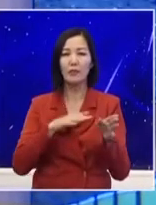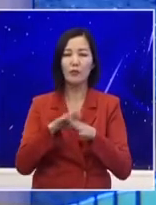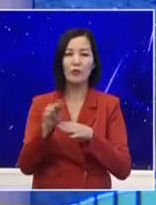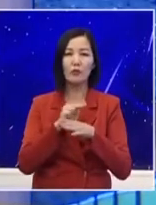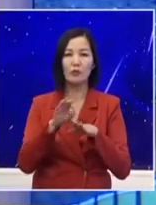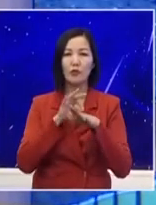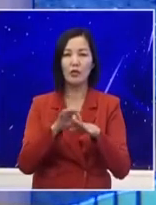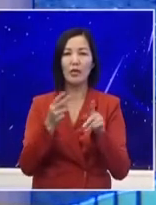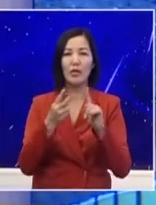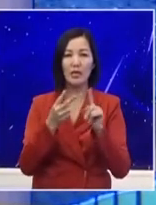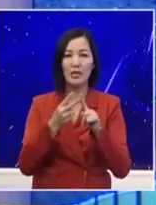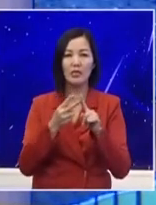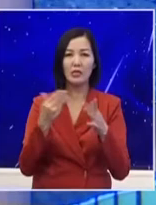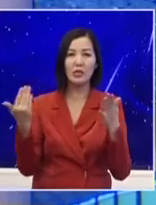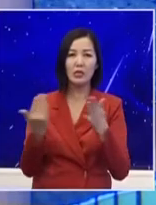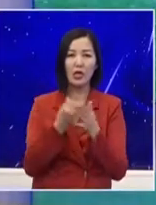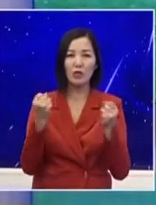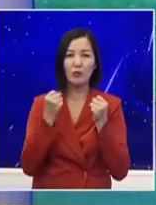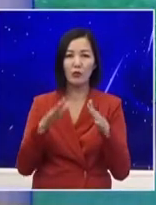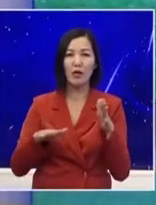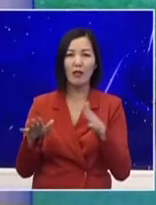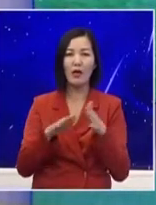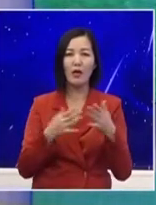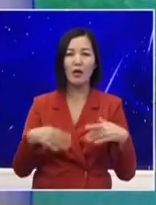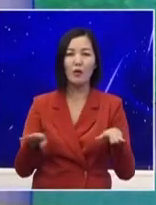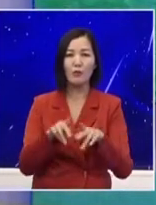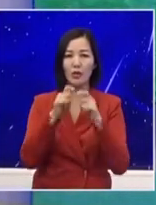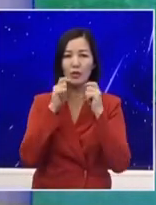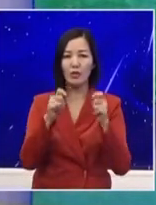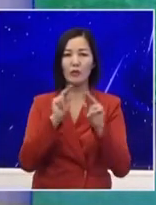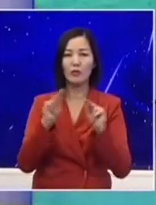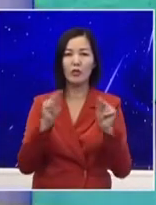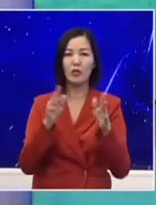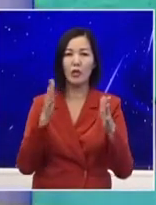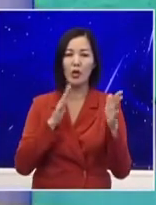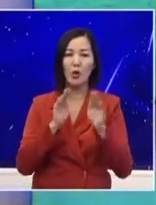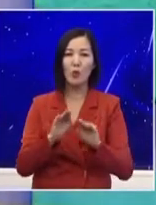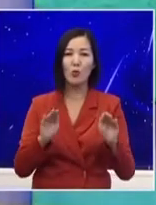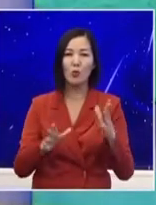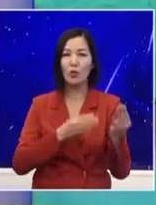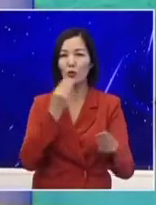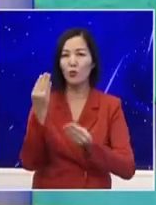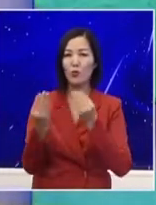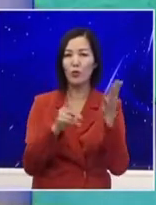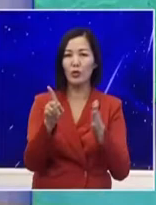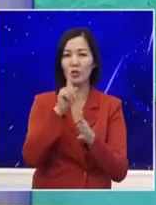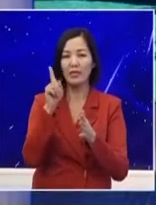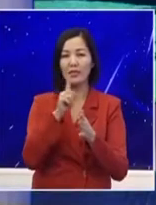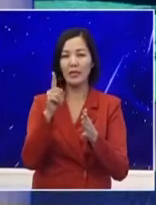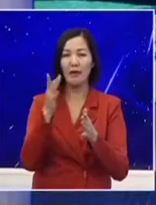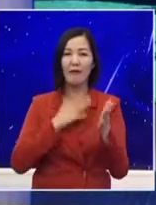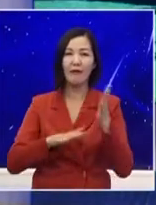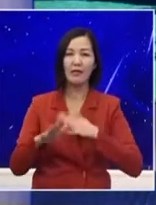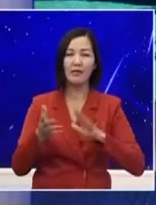жөндеуден өтті. Екіншісі су жаңа спорт алаңы. Мұндай тамаша тартуға ұстаздар мен оқушылар, доп қуған жеткіншектер риза. Жалпы